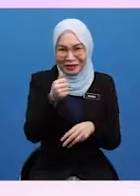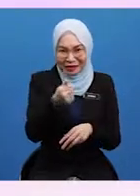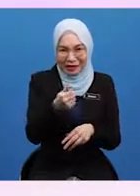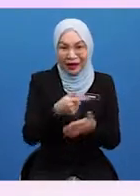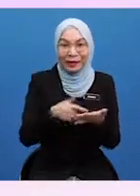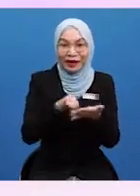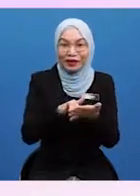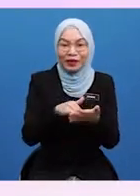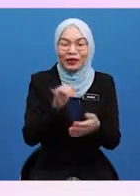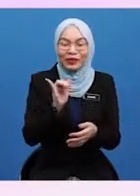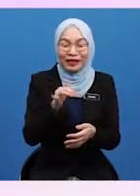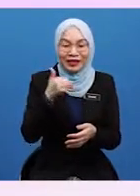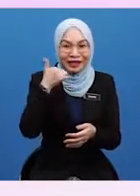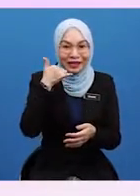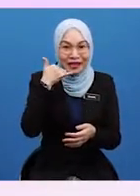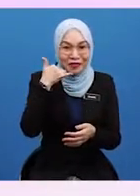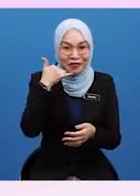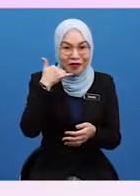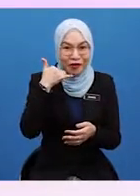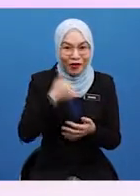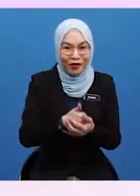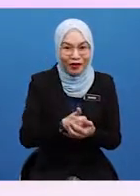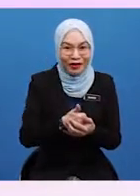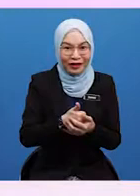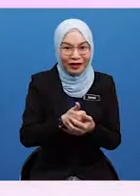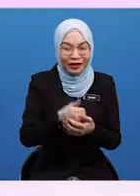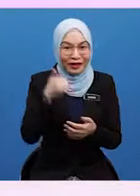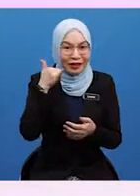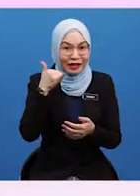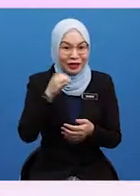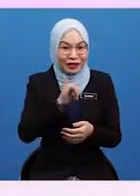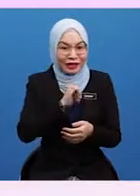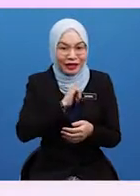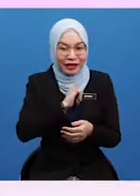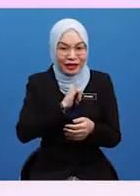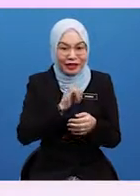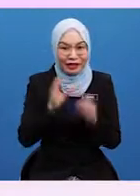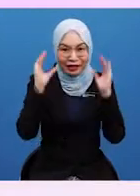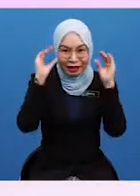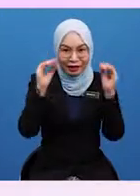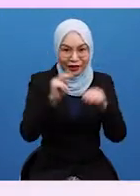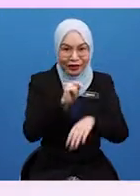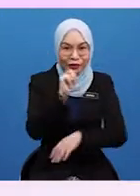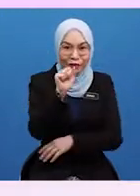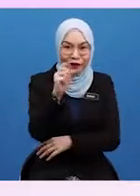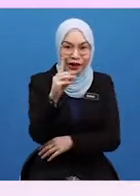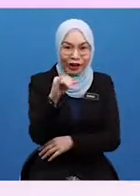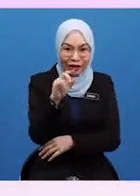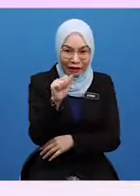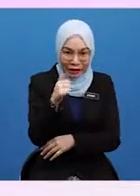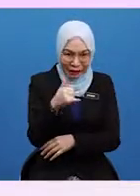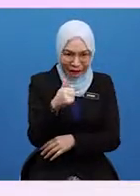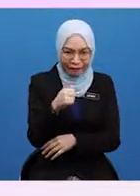Ya saya cek gunadya segala Ini saya Tengah mengajak nih Boleh telepon saya semula ya